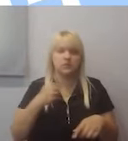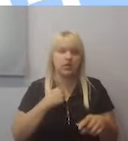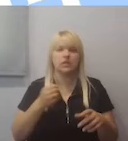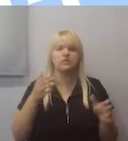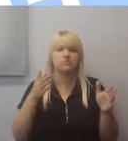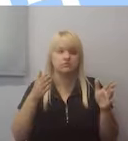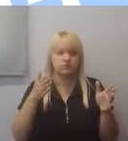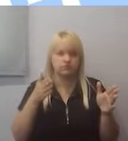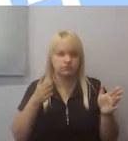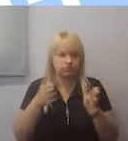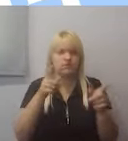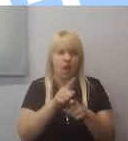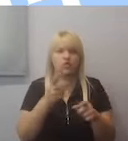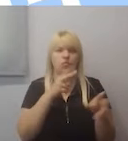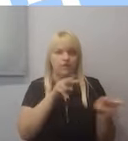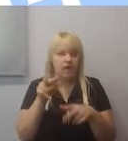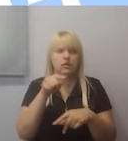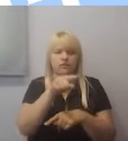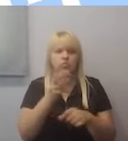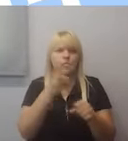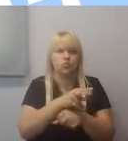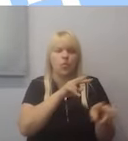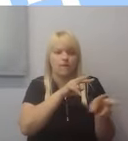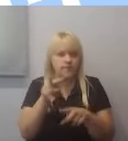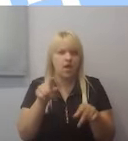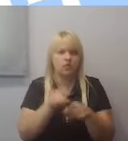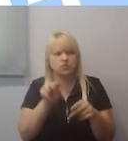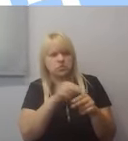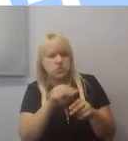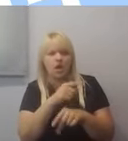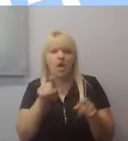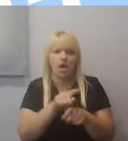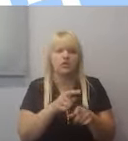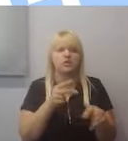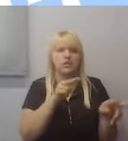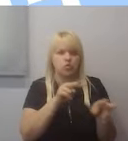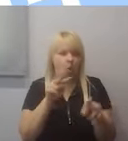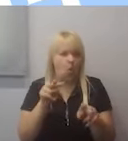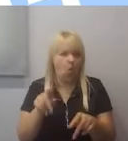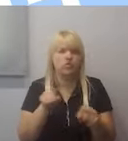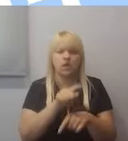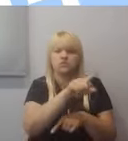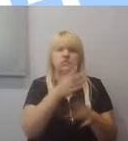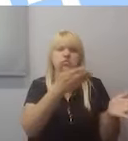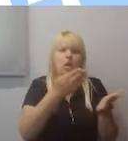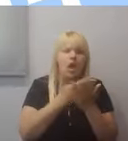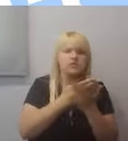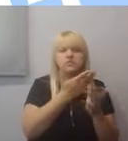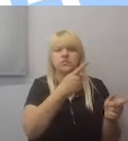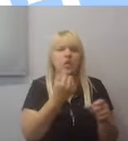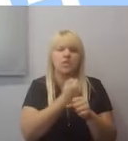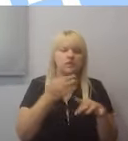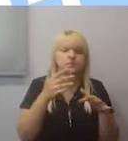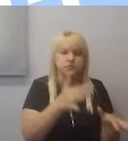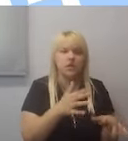kuru uzdevums ir novērot un koriģēt vai arī kā izlūk kurš saka priekšā kur kāda aktivitāte un kam ko darīt un ja tu tā